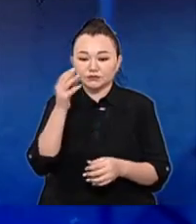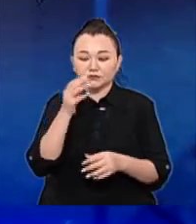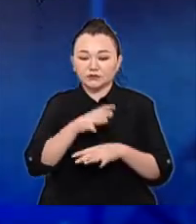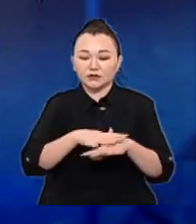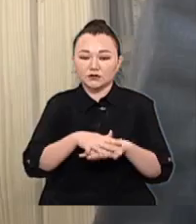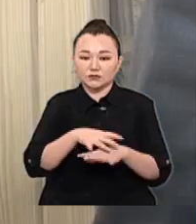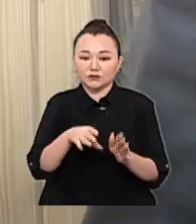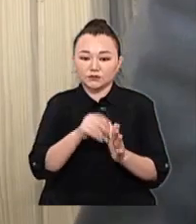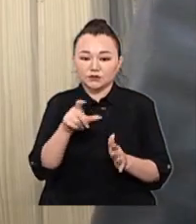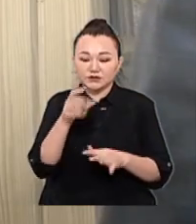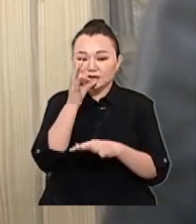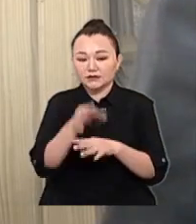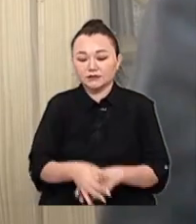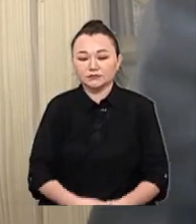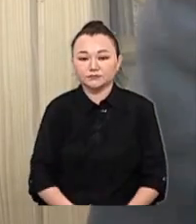қалаулары.